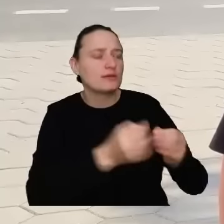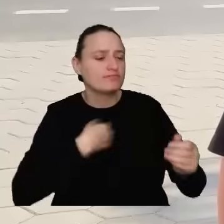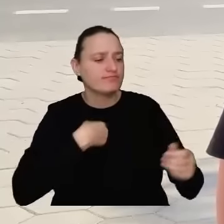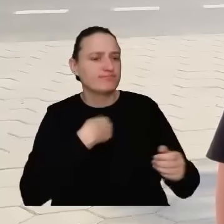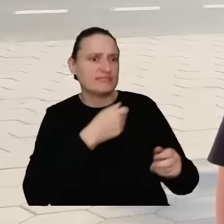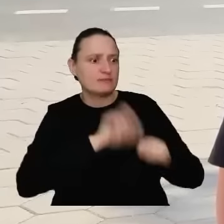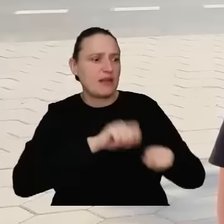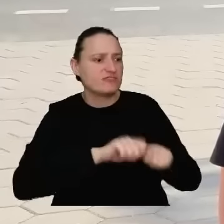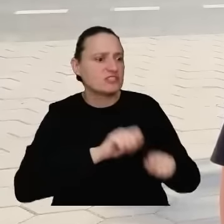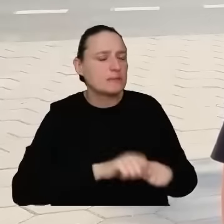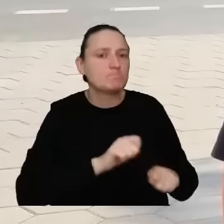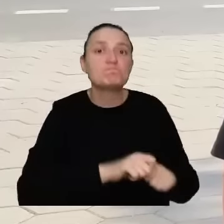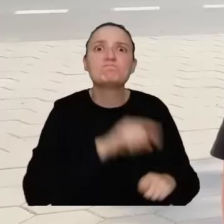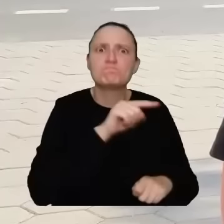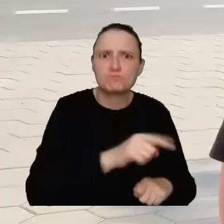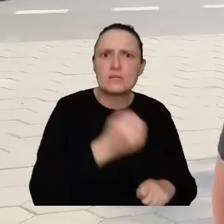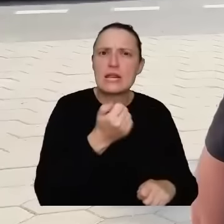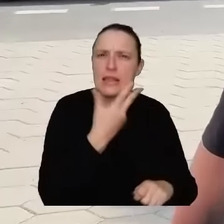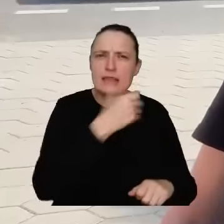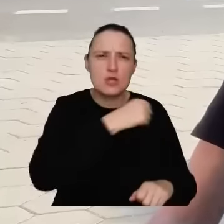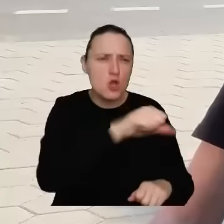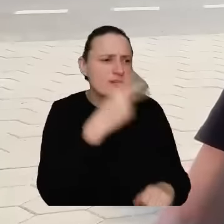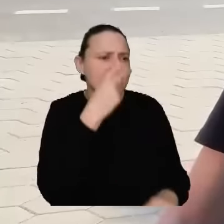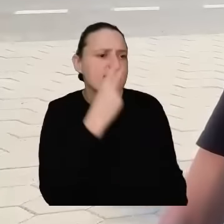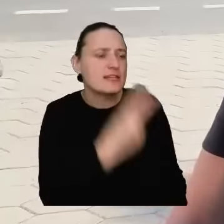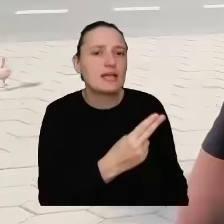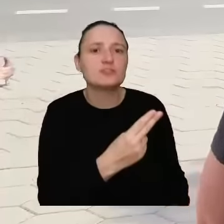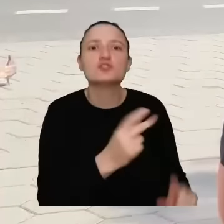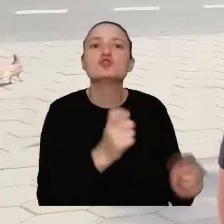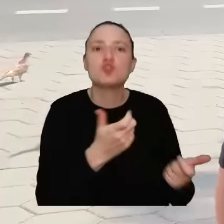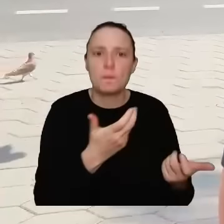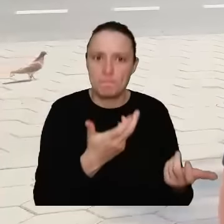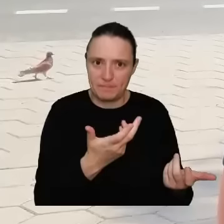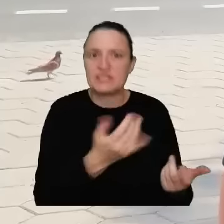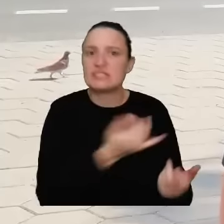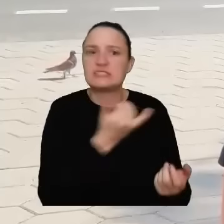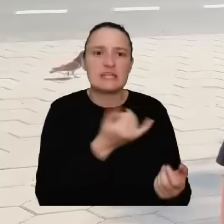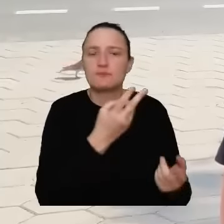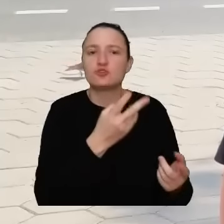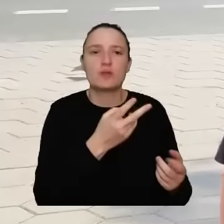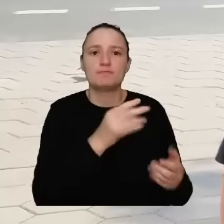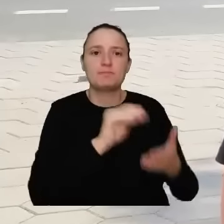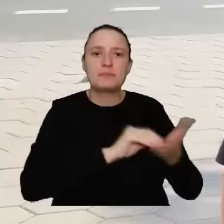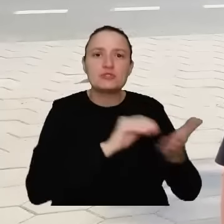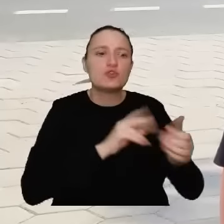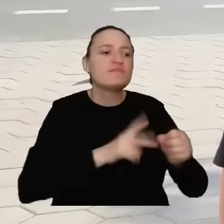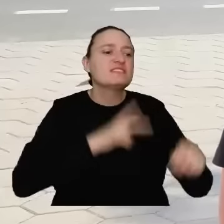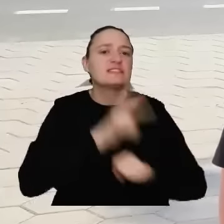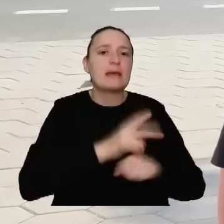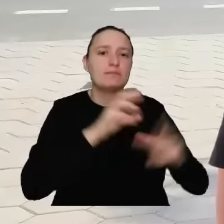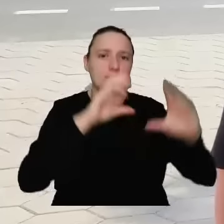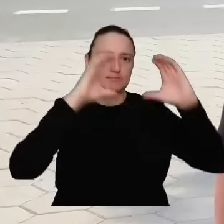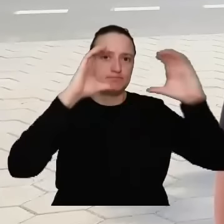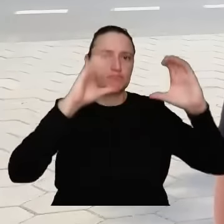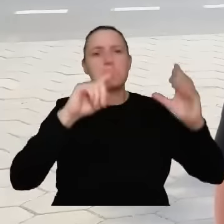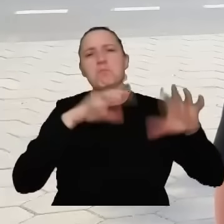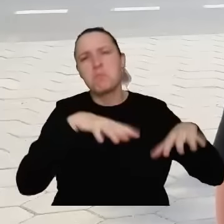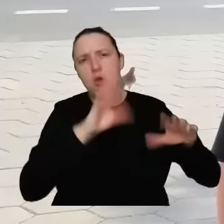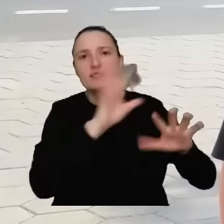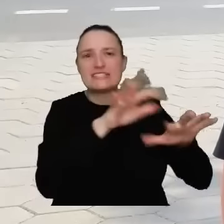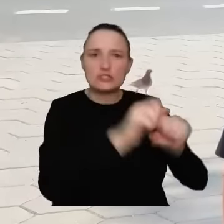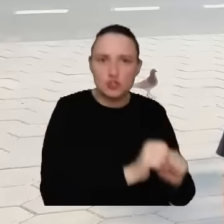tygodni zauważalny jest taki wstęp do zatrzymań. To są te osoby, które następnie